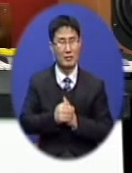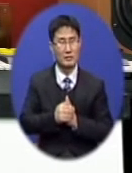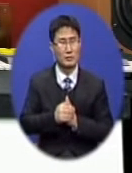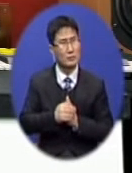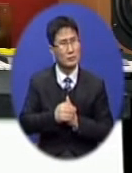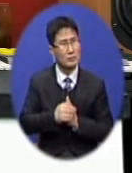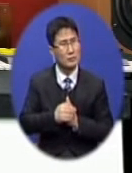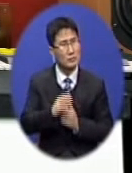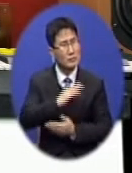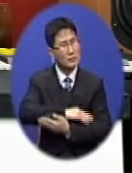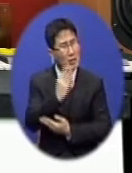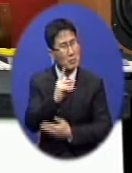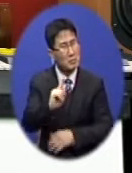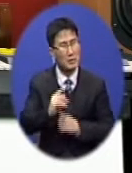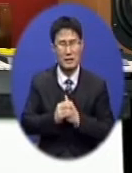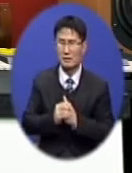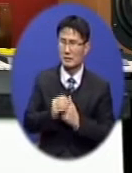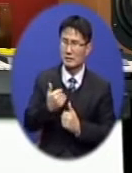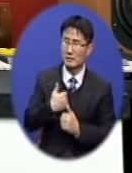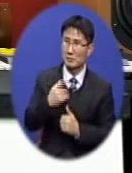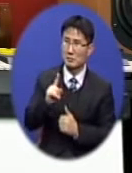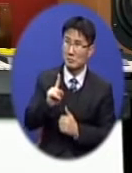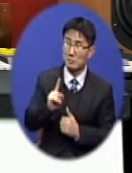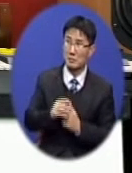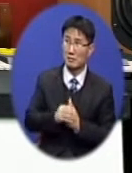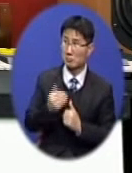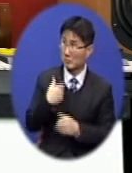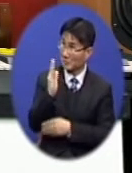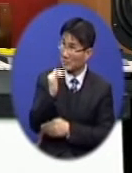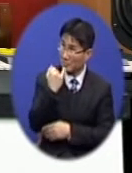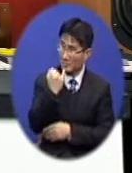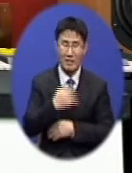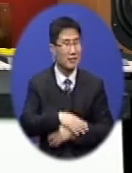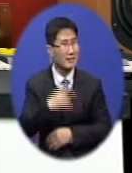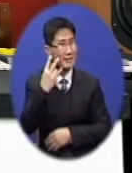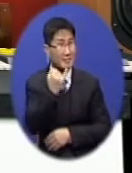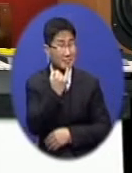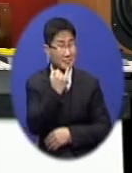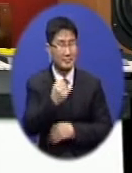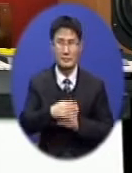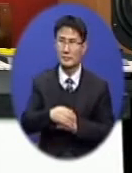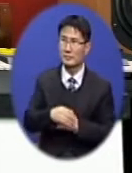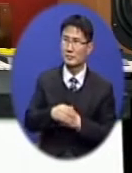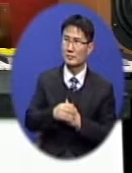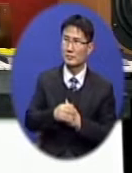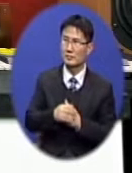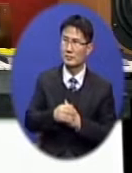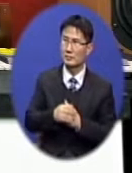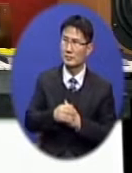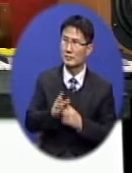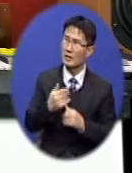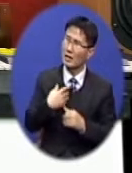어떤 사연을? 예, 제가 좀 사연 좀 몇 마디 좀 드려도 괜찮겠죠? 예, 예, 말씀하세요. 예. 예. 네, 소요 시간은 한 3분